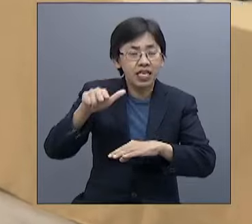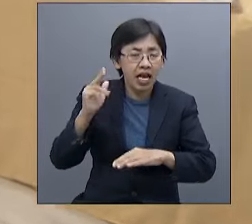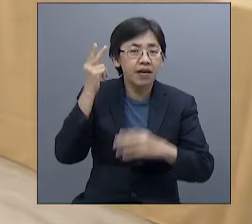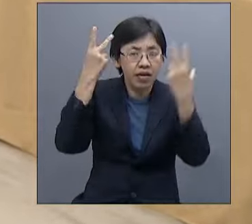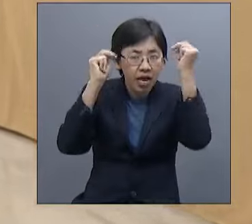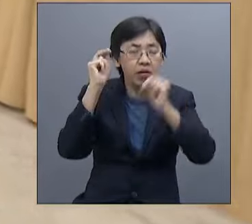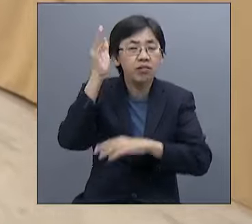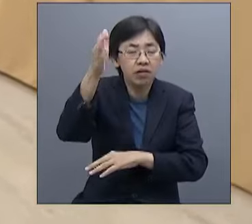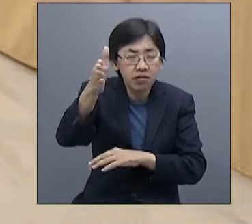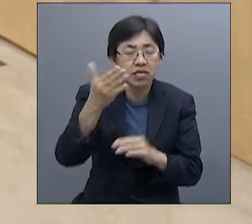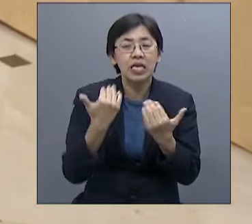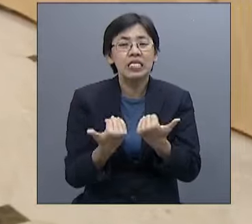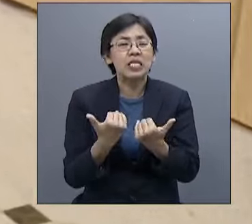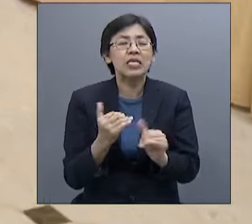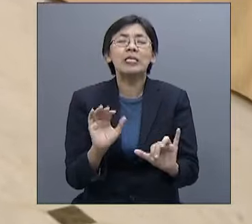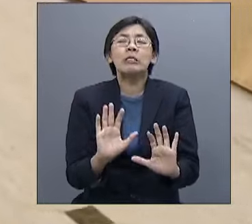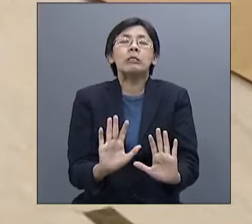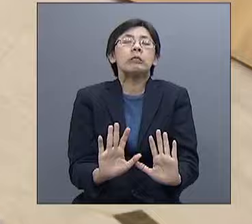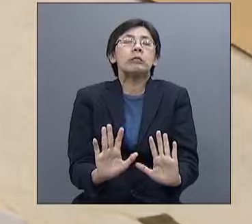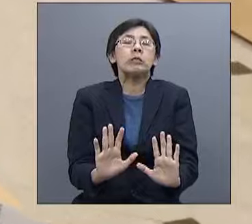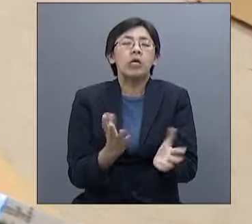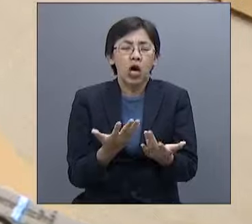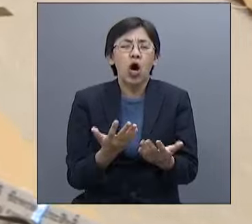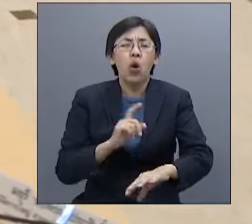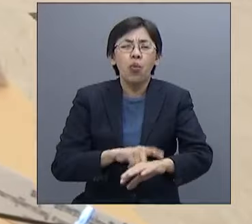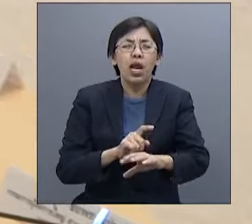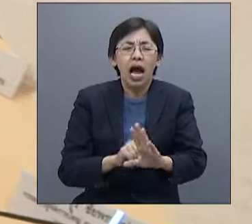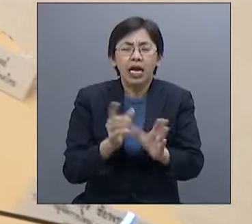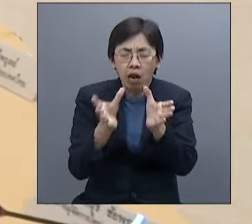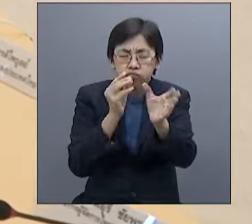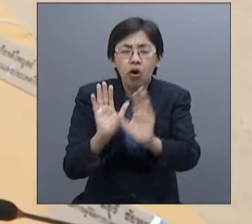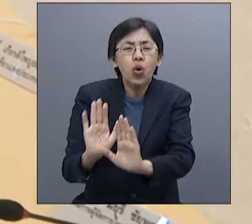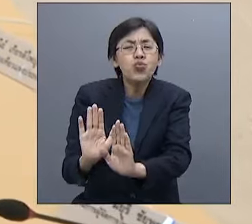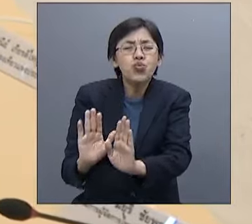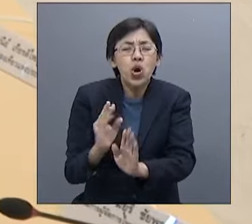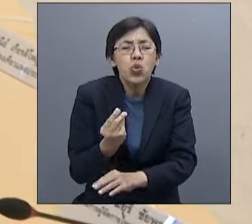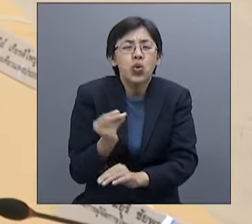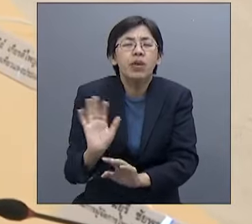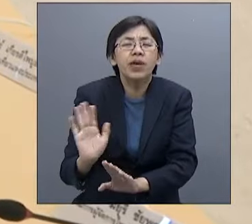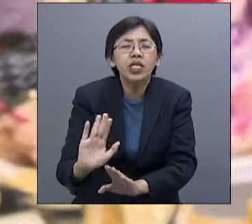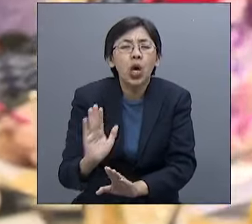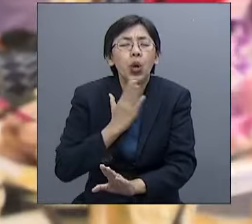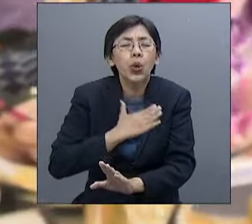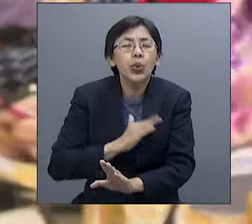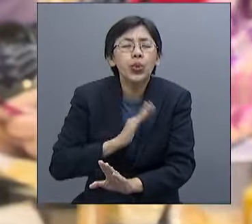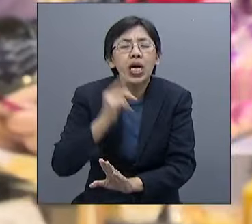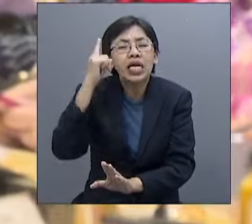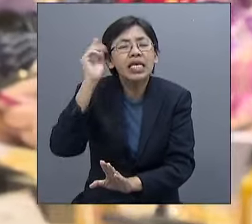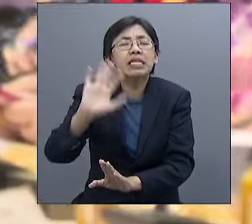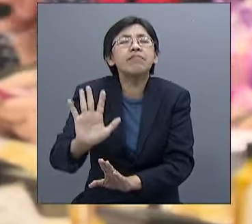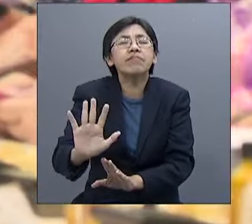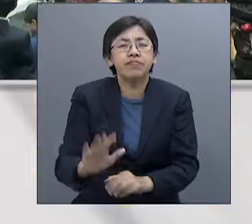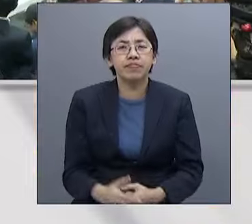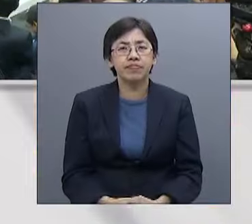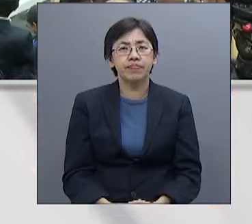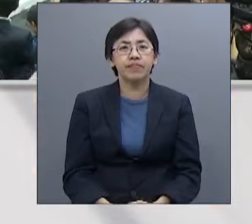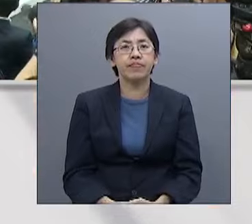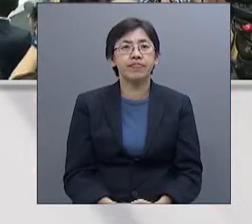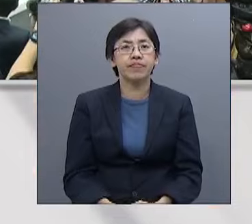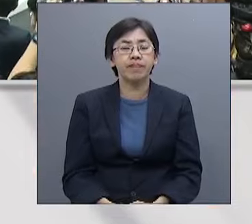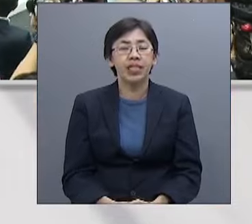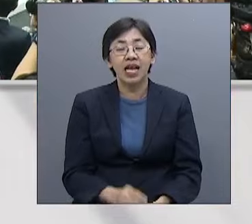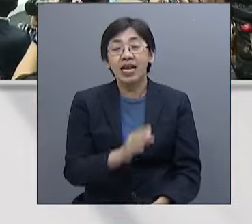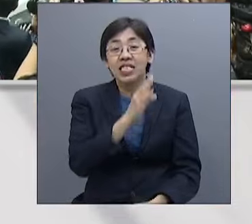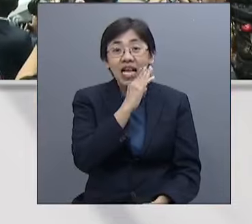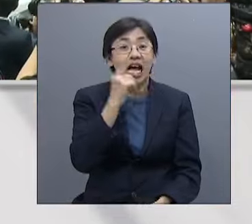ปเพียงแต่ว่าเวลานี้ยังมีเวลาอยู่ยังไม่ต้องรีบยังไม่ต้องคิดค่ะแล้วลองดูค่ะว่าถ้า